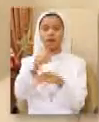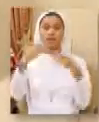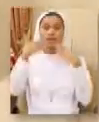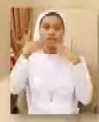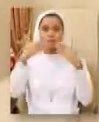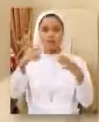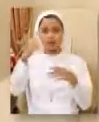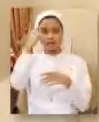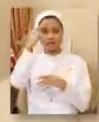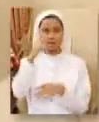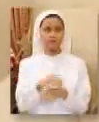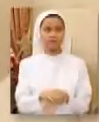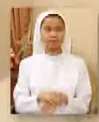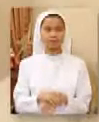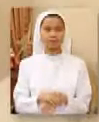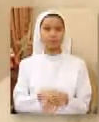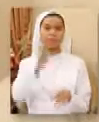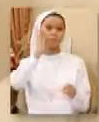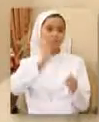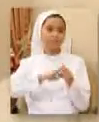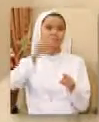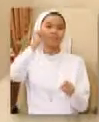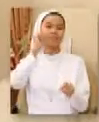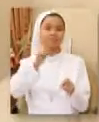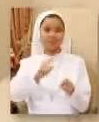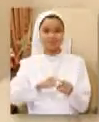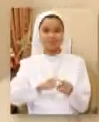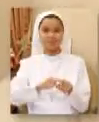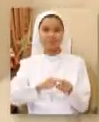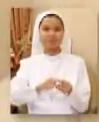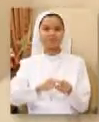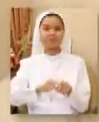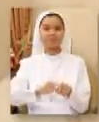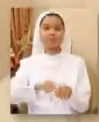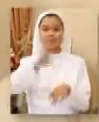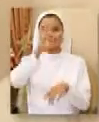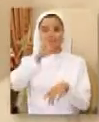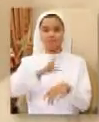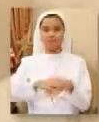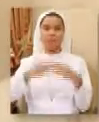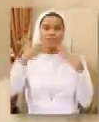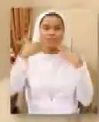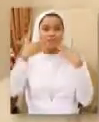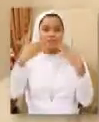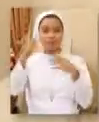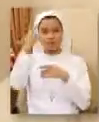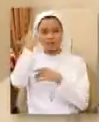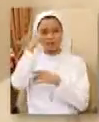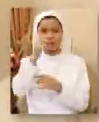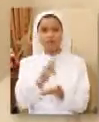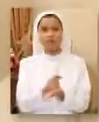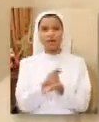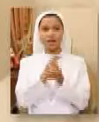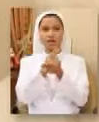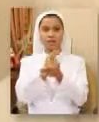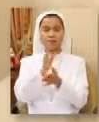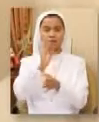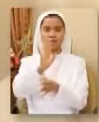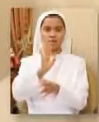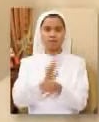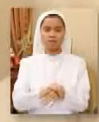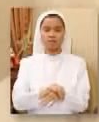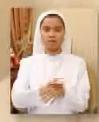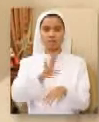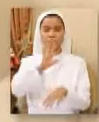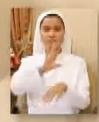Kaya mga tugang, mga parishioners sa Tabgon, at ang Fatima Church sa Gawa, Diyos babalo sa inyong